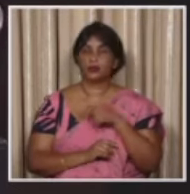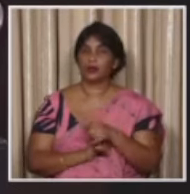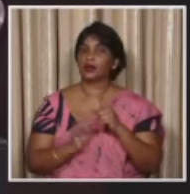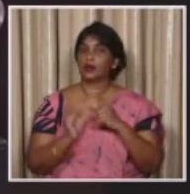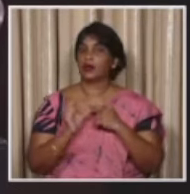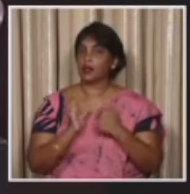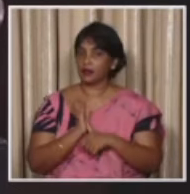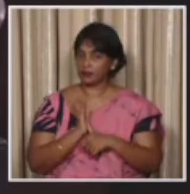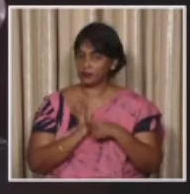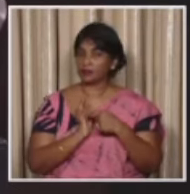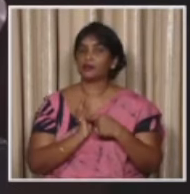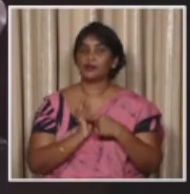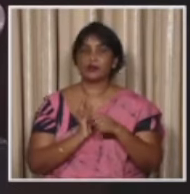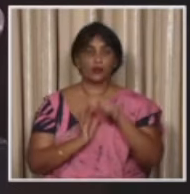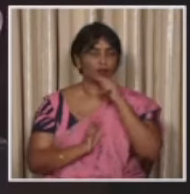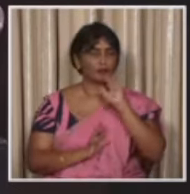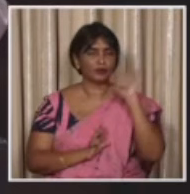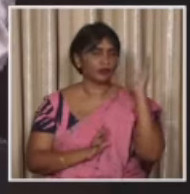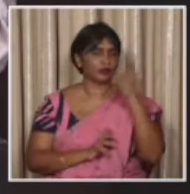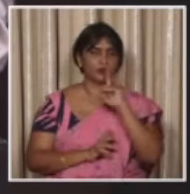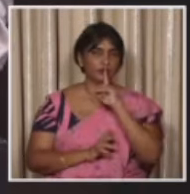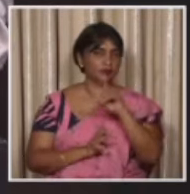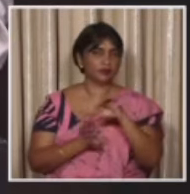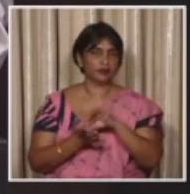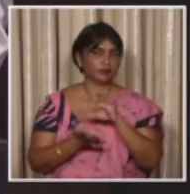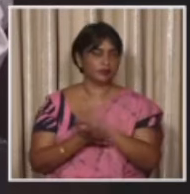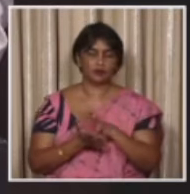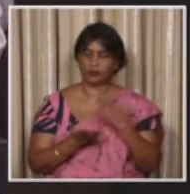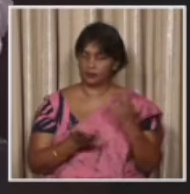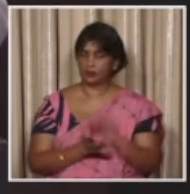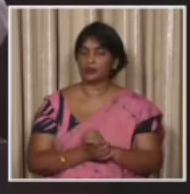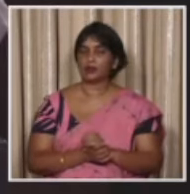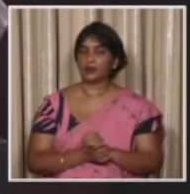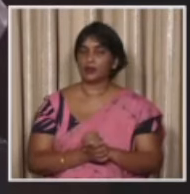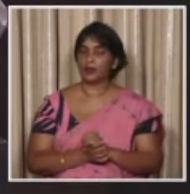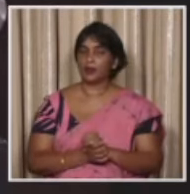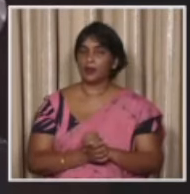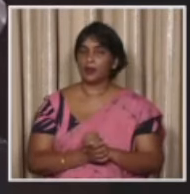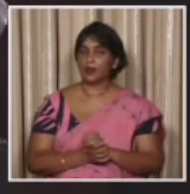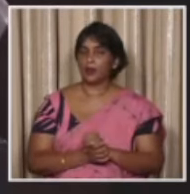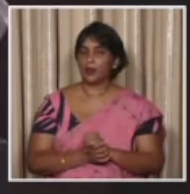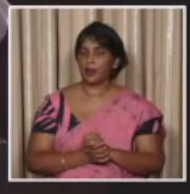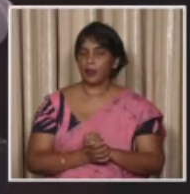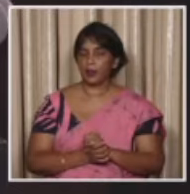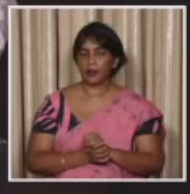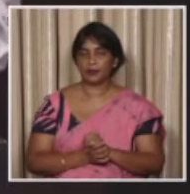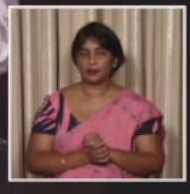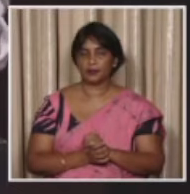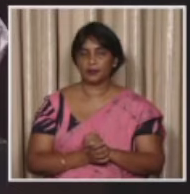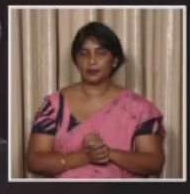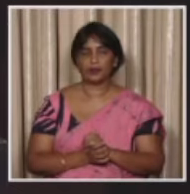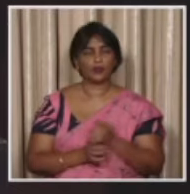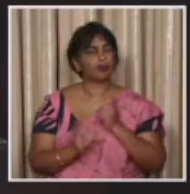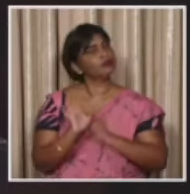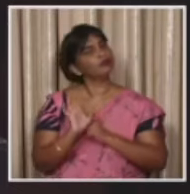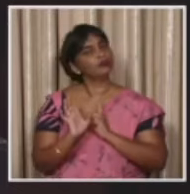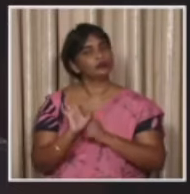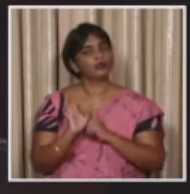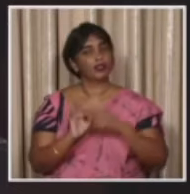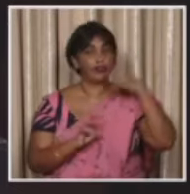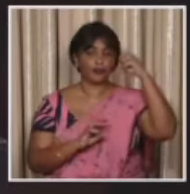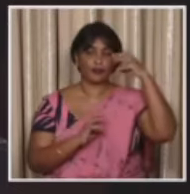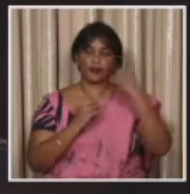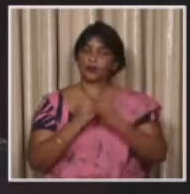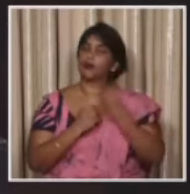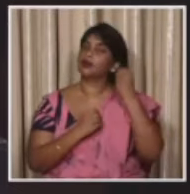පනතේ කිසිම තැනක සඳහනක් නැහැ continuous power supply අඛණ්ඩ විදුලි